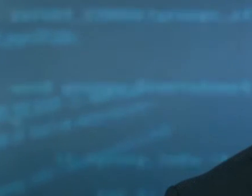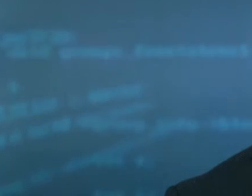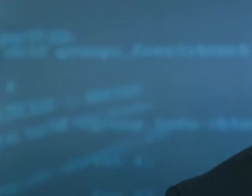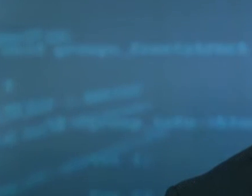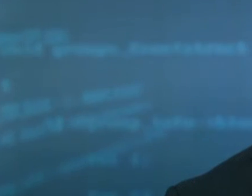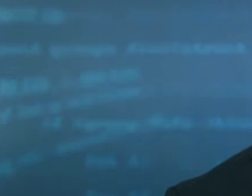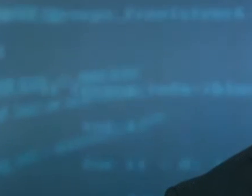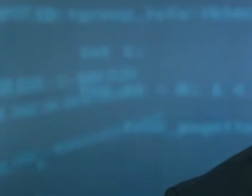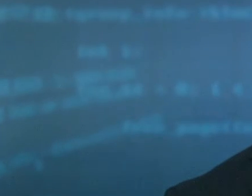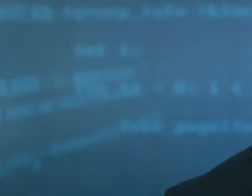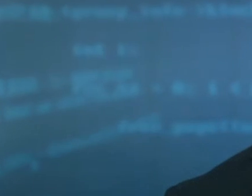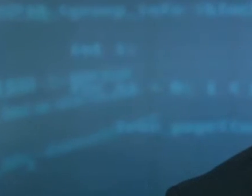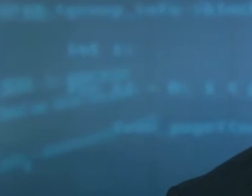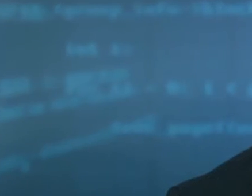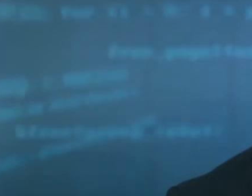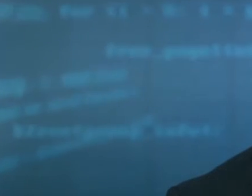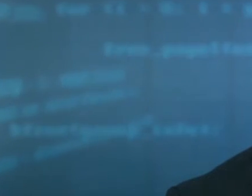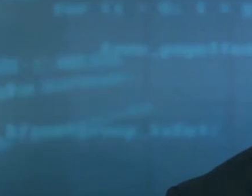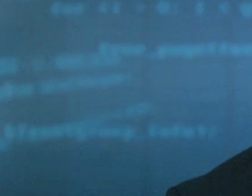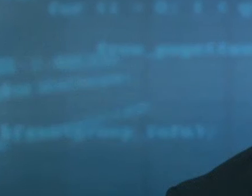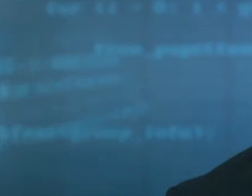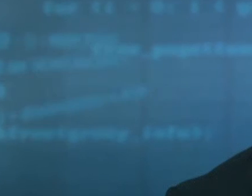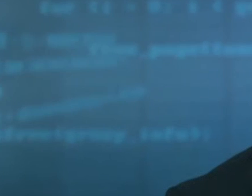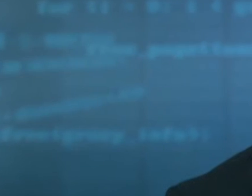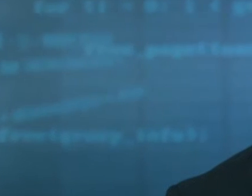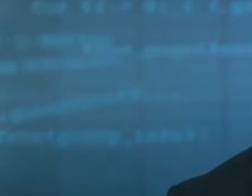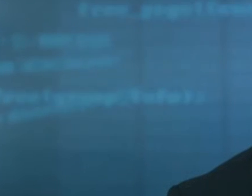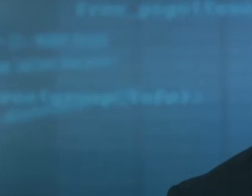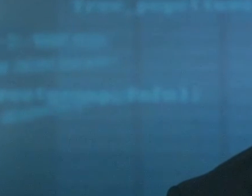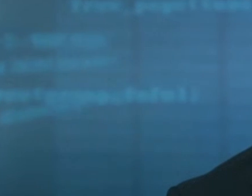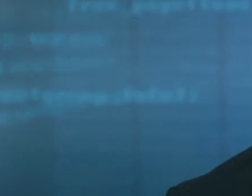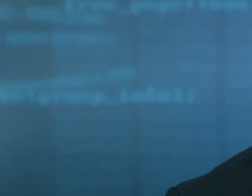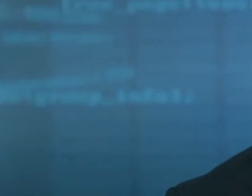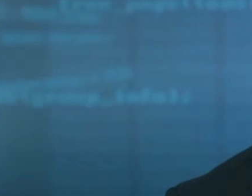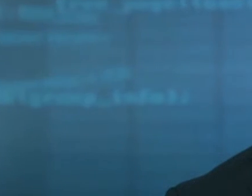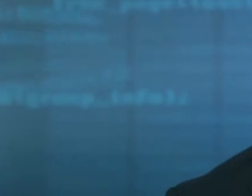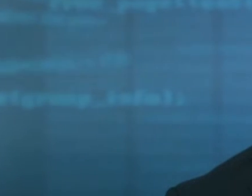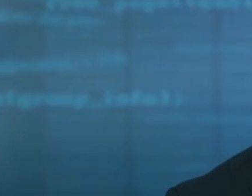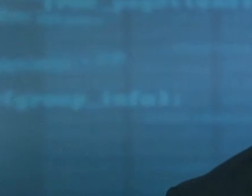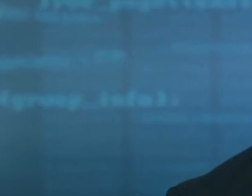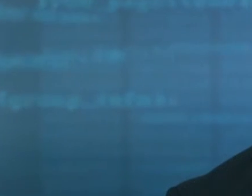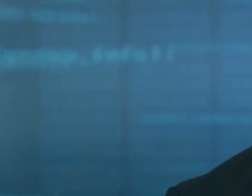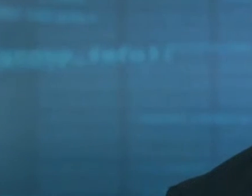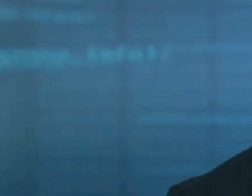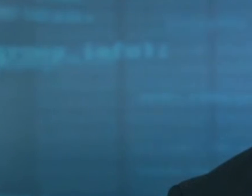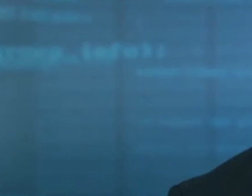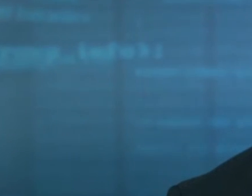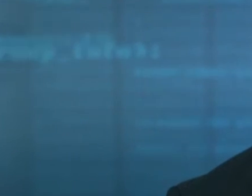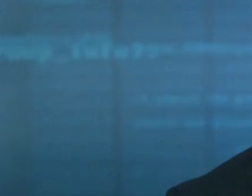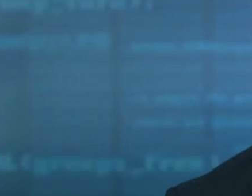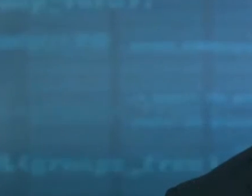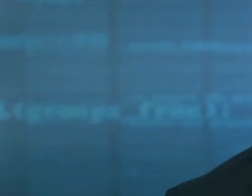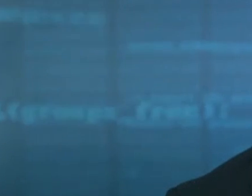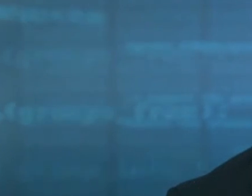του Διευθυντή της ΜΕΘ του Νοσοκομείου Παπα-Νικολάου, Νικόλαου Καπραβέλου, προκειμένου να εξεταστεί τι πήγε στραβά και πήρε αυτές